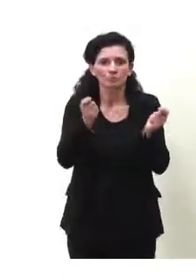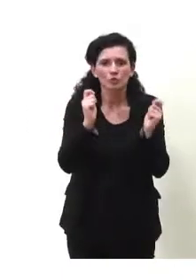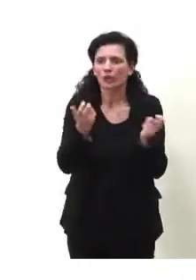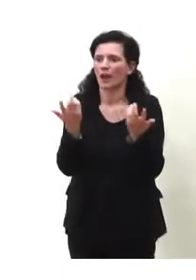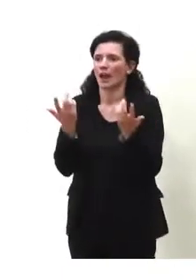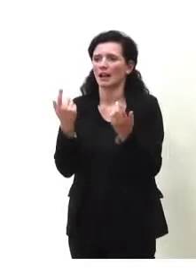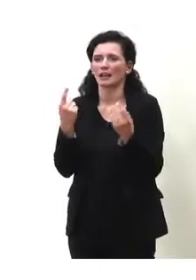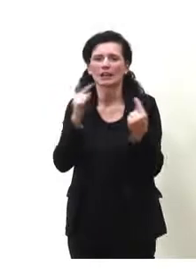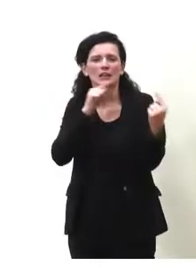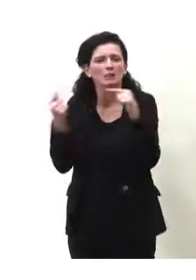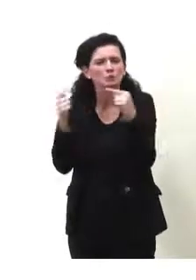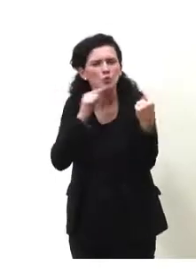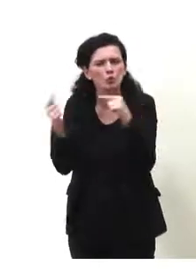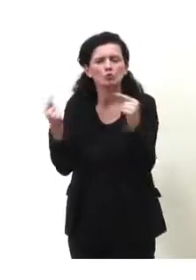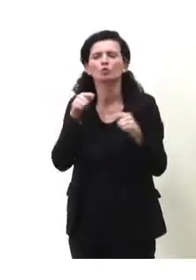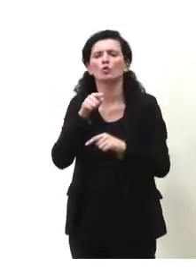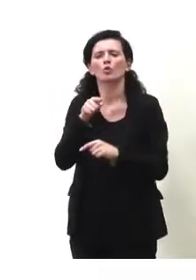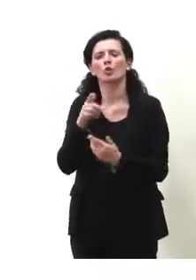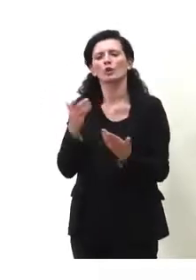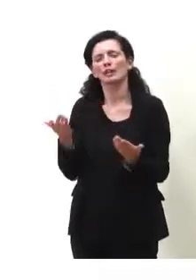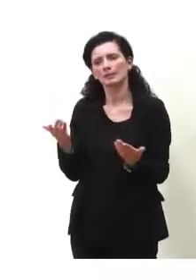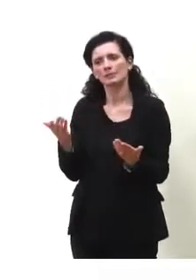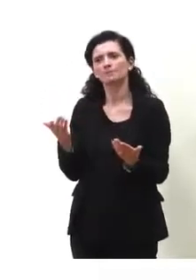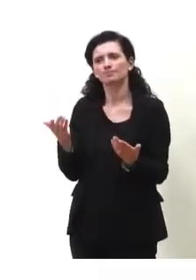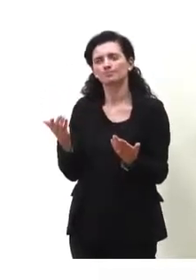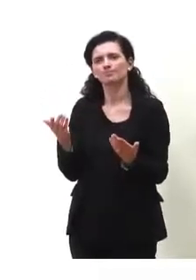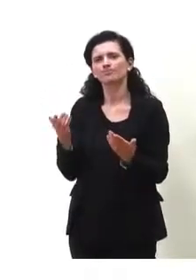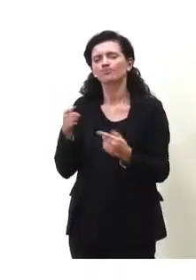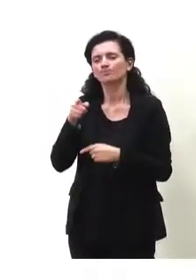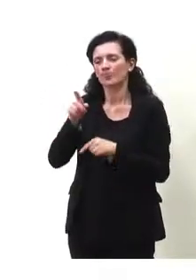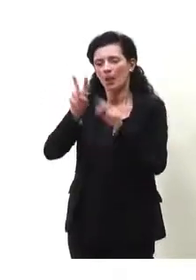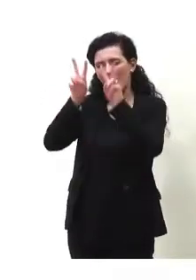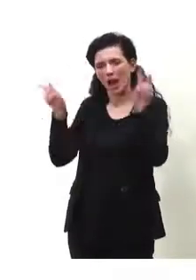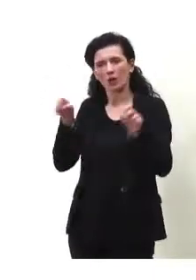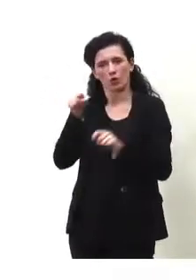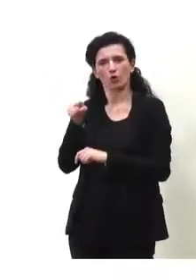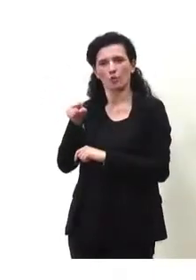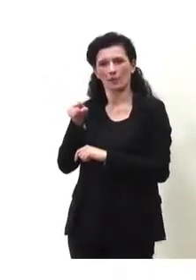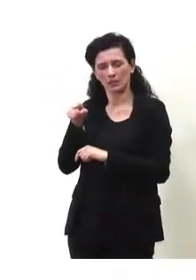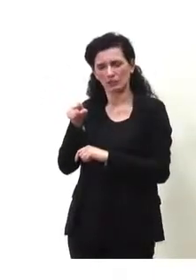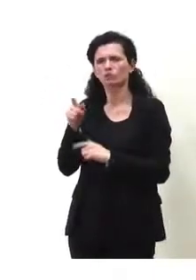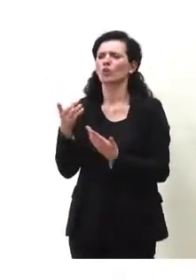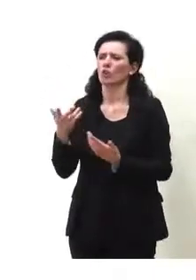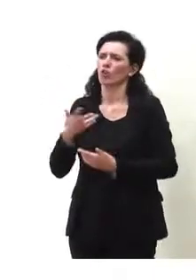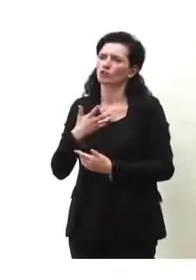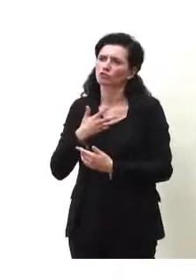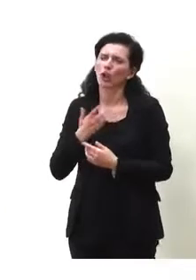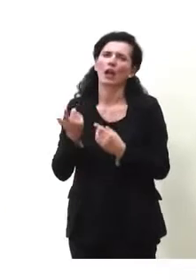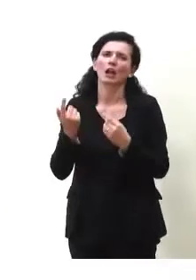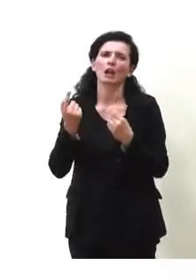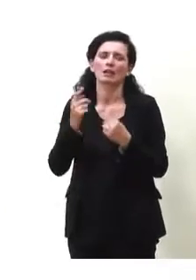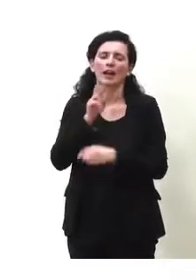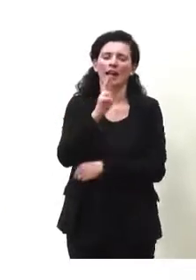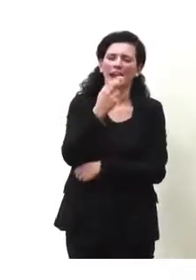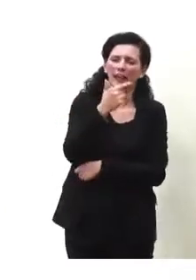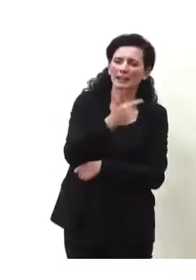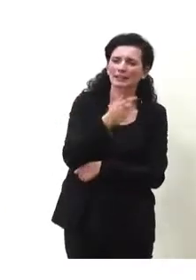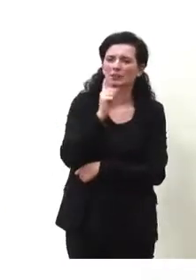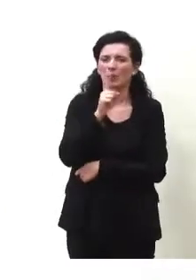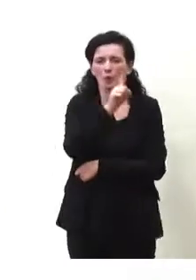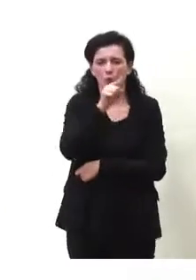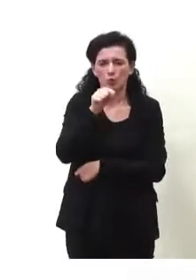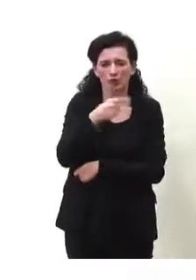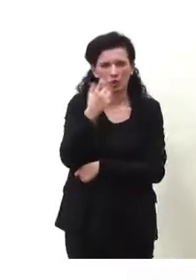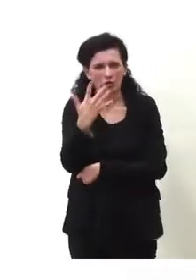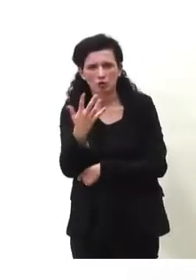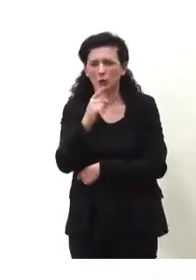questo aspetto non emerge mai, cioè si fa la discussione se RT è 1.5, 1.3,